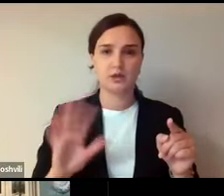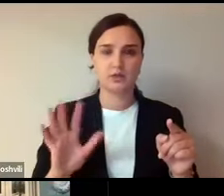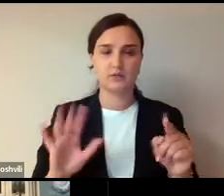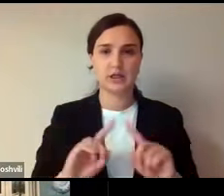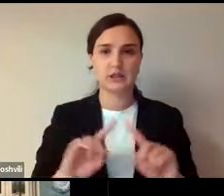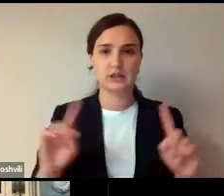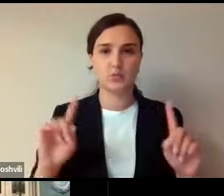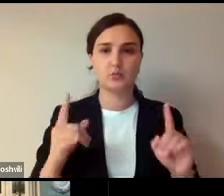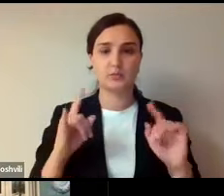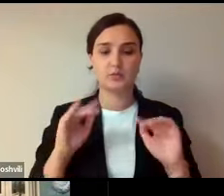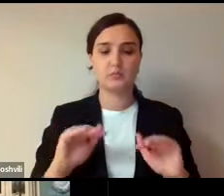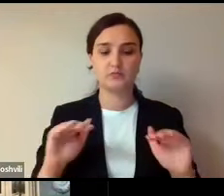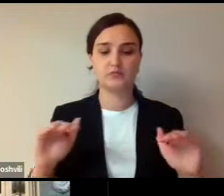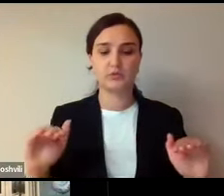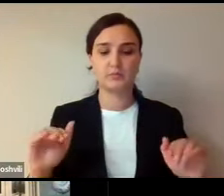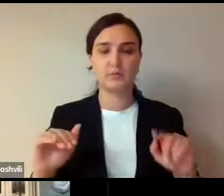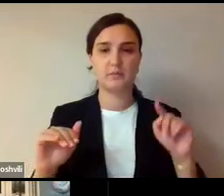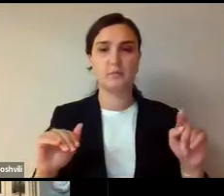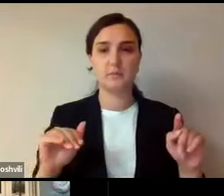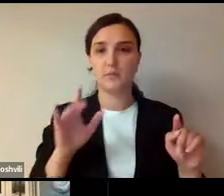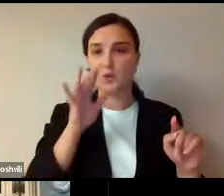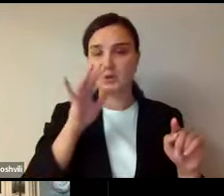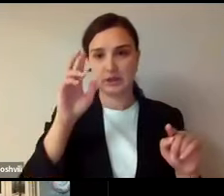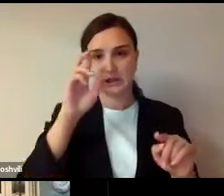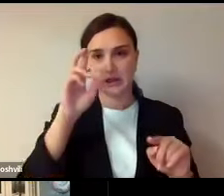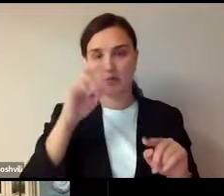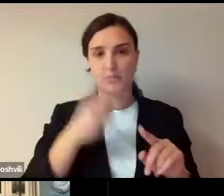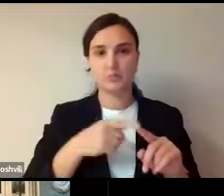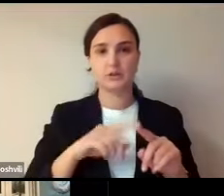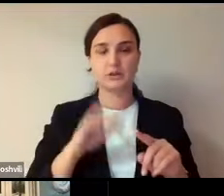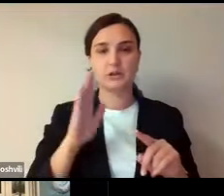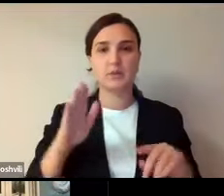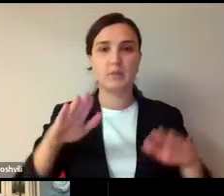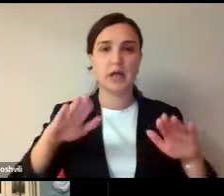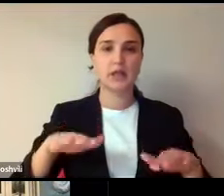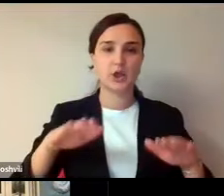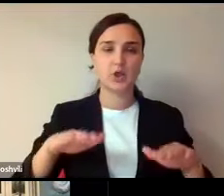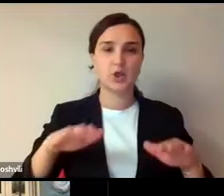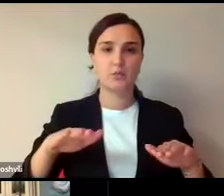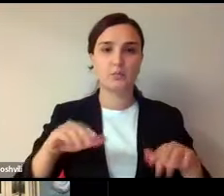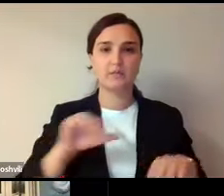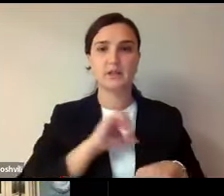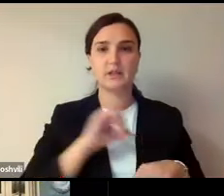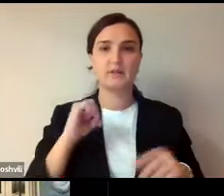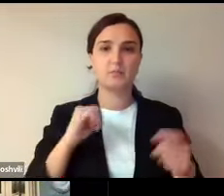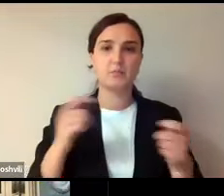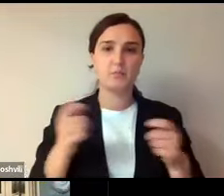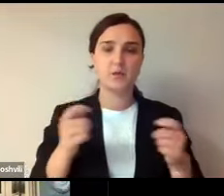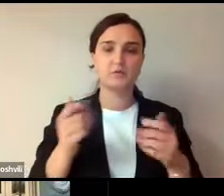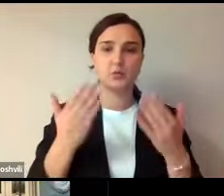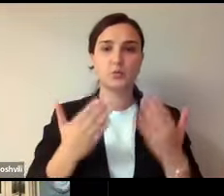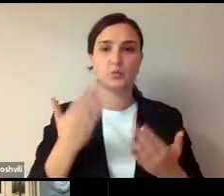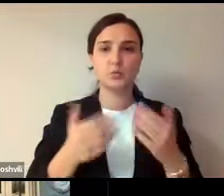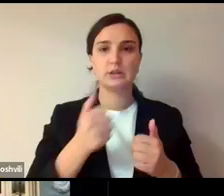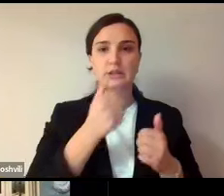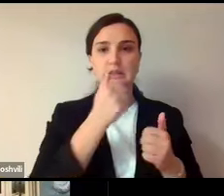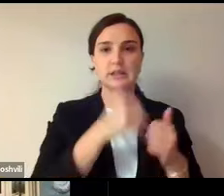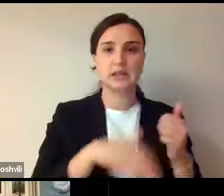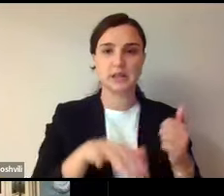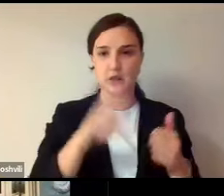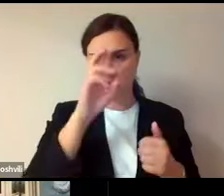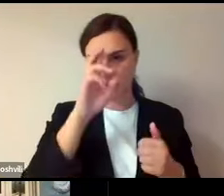განსაკუთრებით ბავშვები, მაშინ სახელმწიფო, ეს იქნება ადგილობრივი თვითმართველობა თუ ცენტრალური ხელისუფლება,